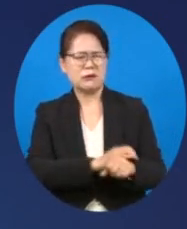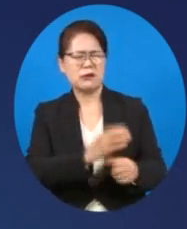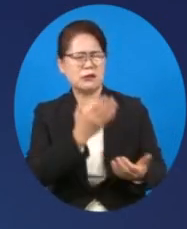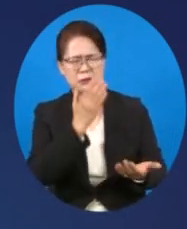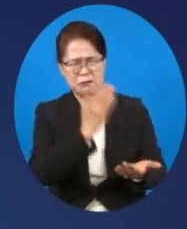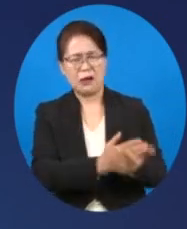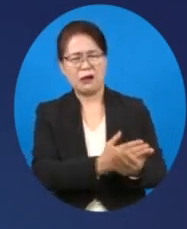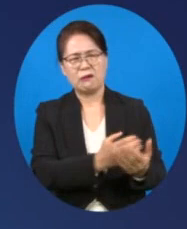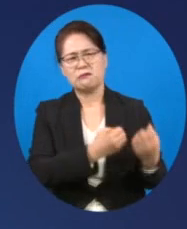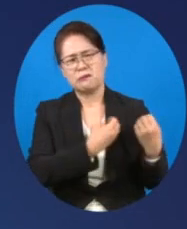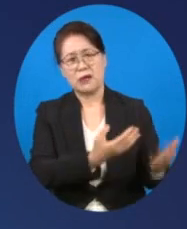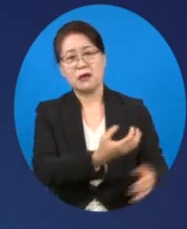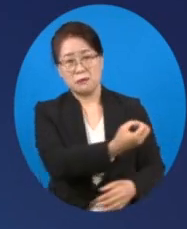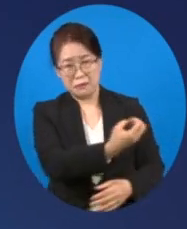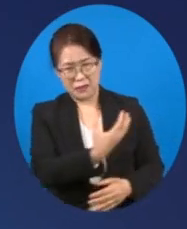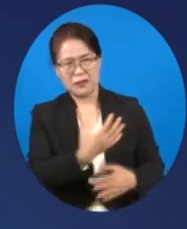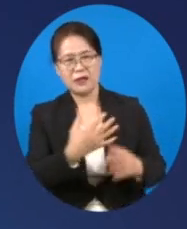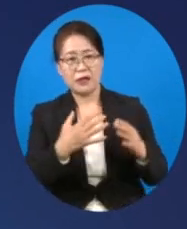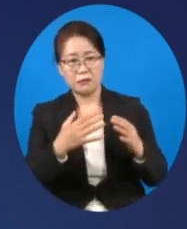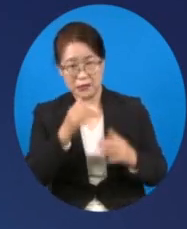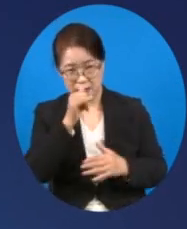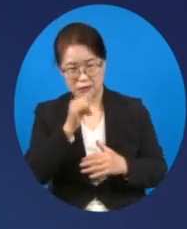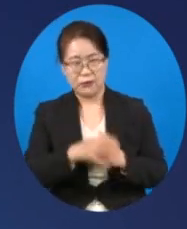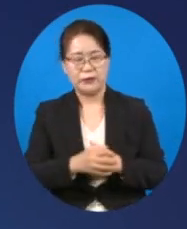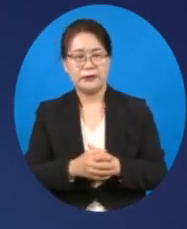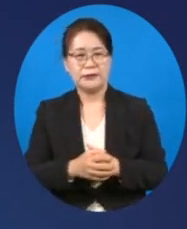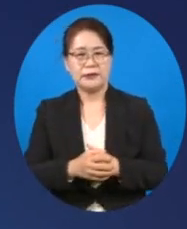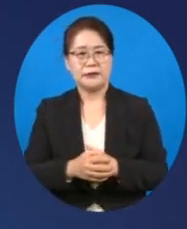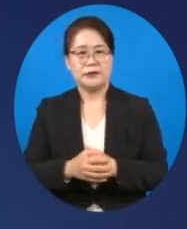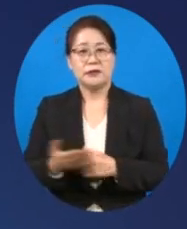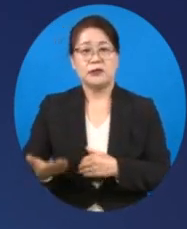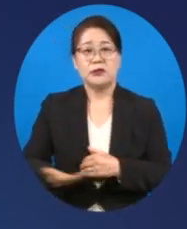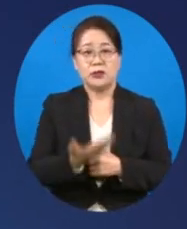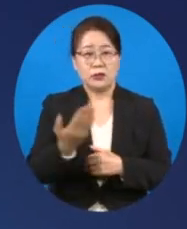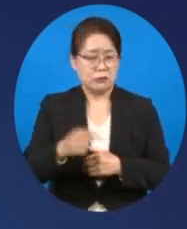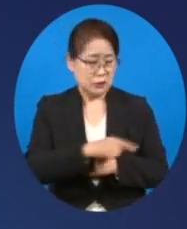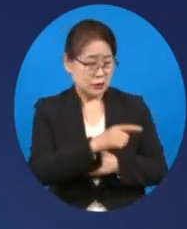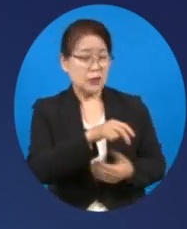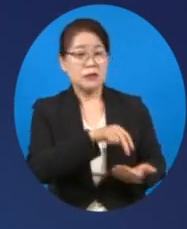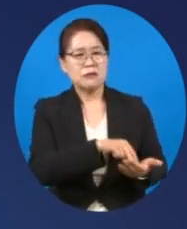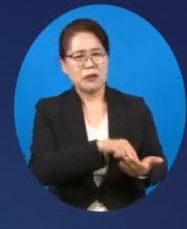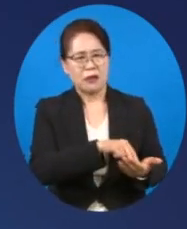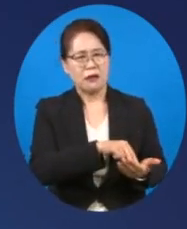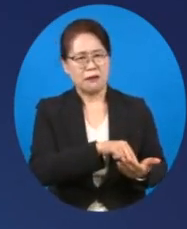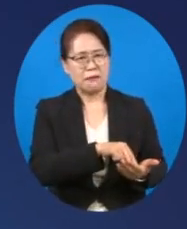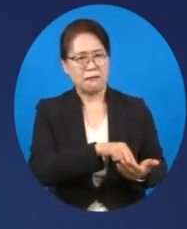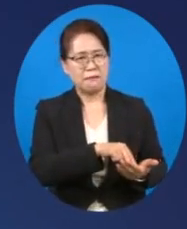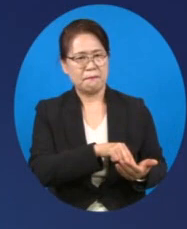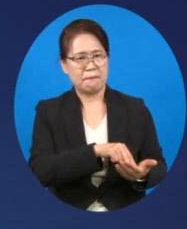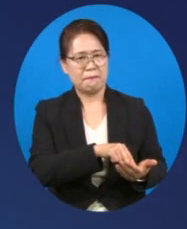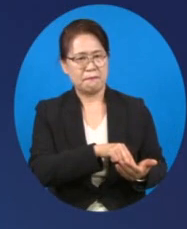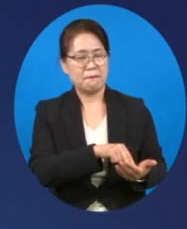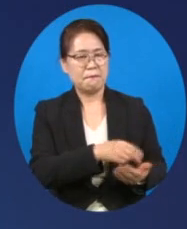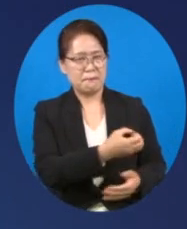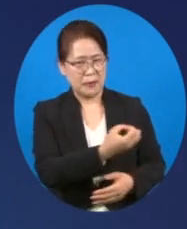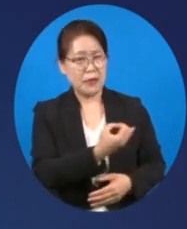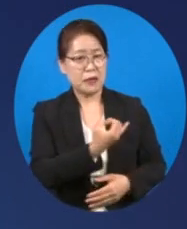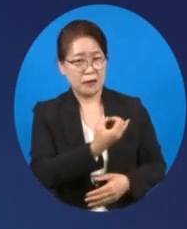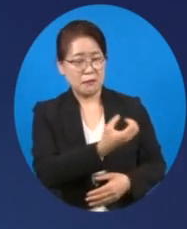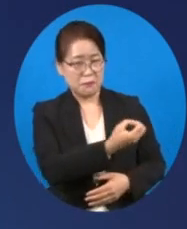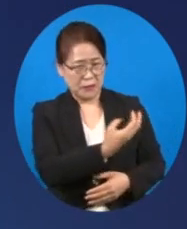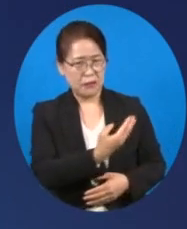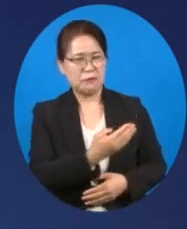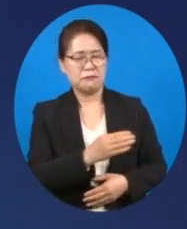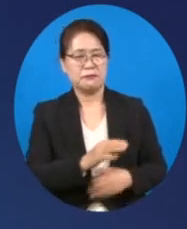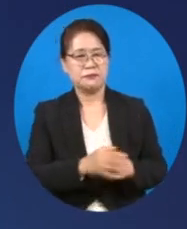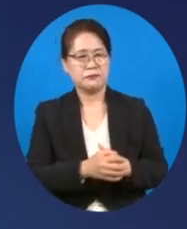이렇게 말하는 분들이 있어요 여러분 그들의 입장에서는 그렇게 말할 수 있어요 그대로 좀